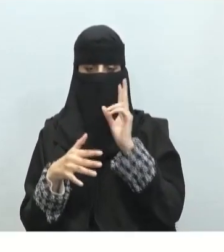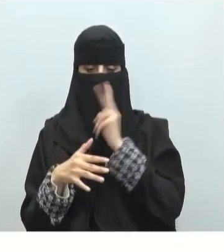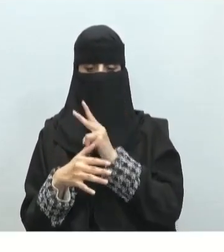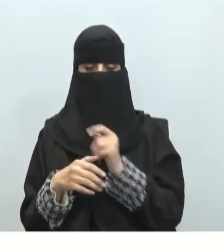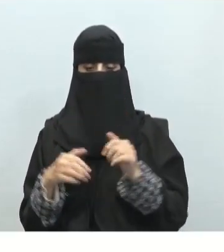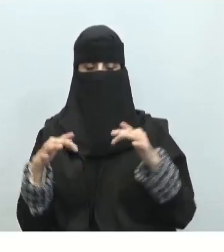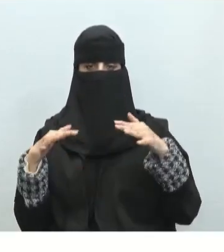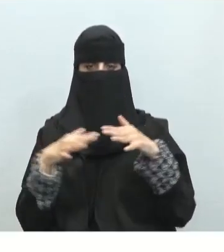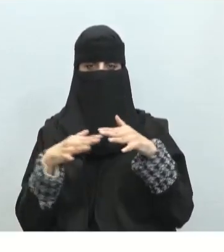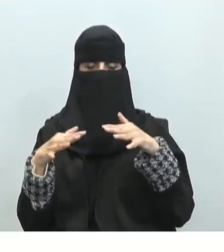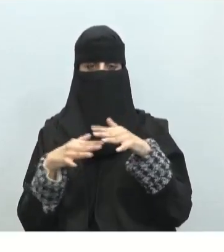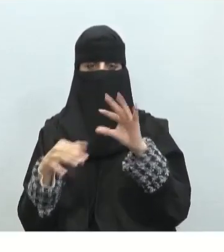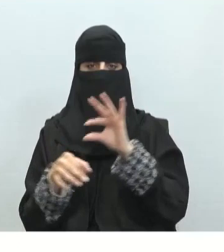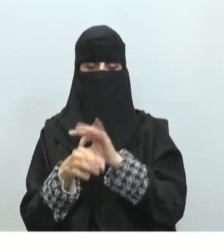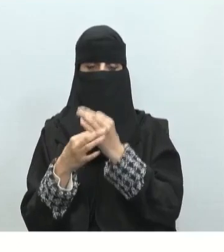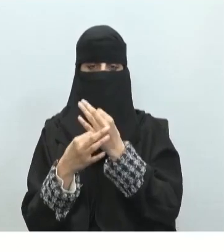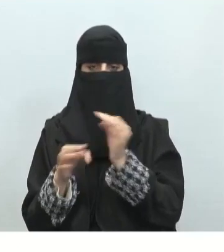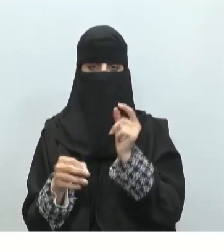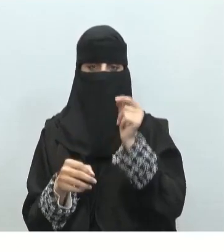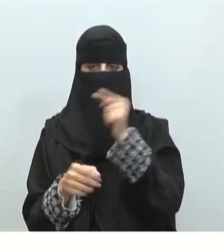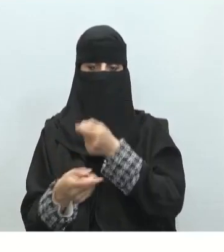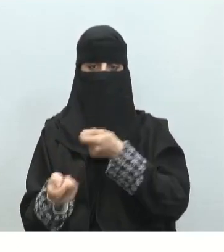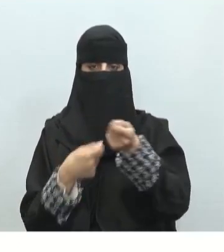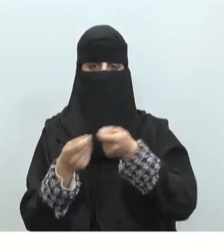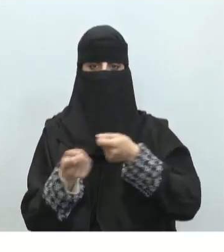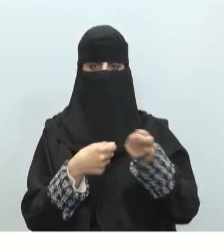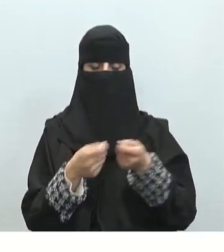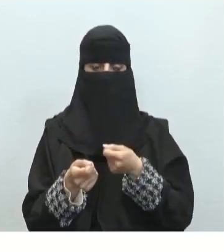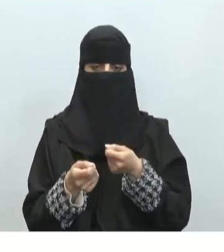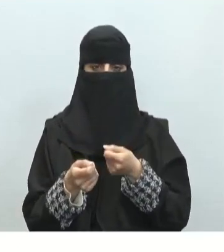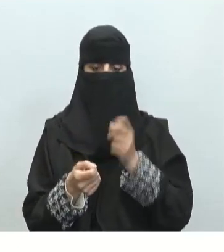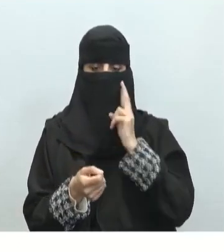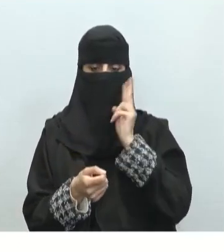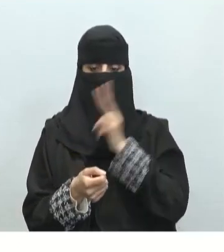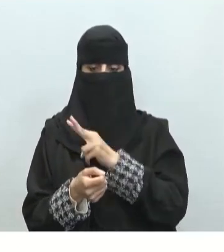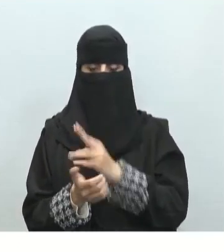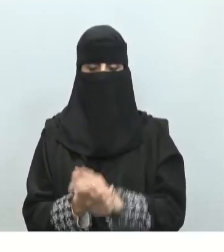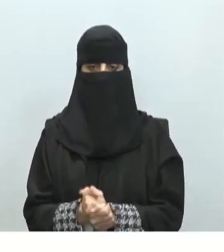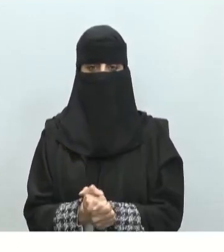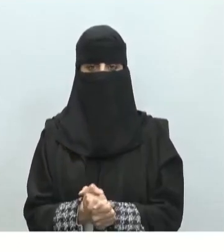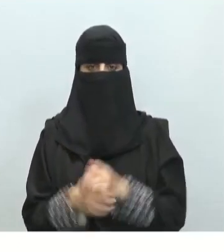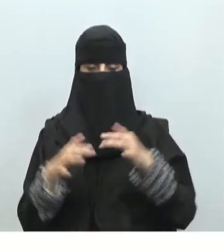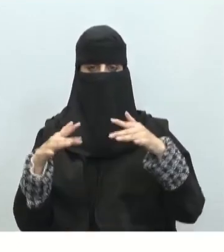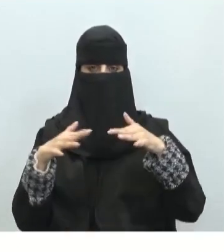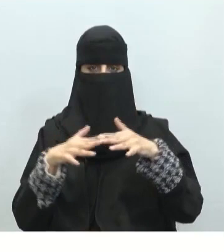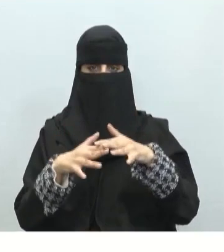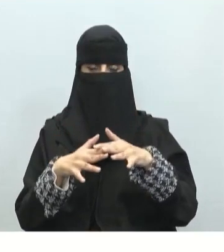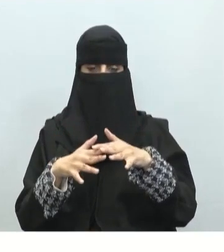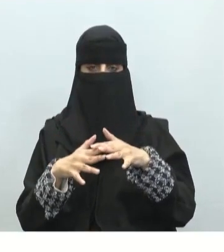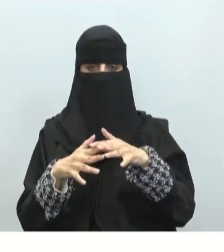يزدحم يزدحم الناس في الاسواق يزدحم